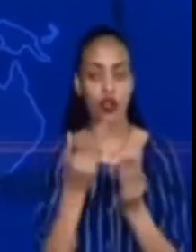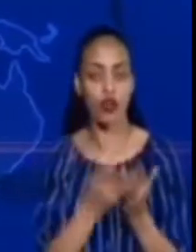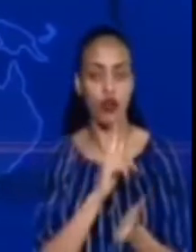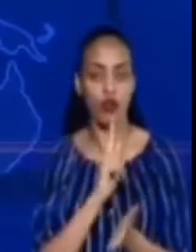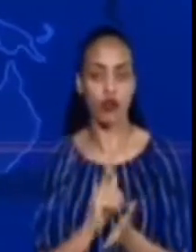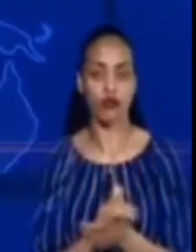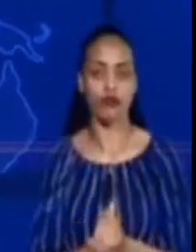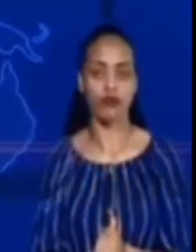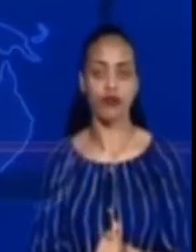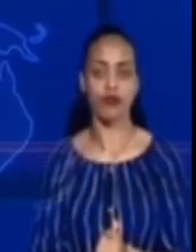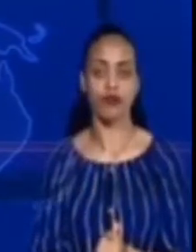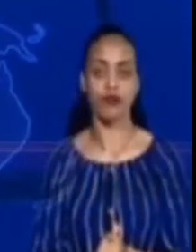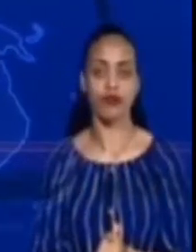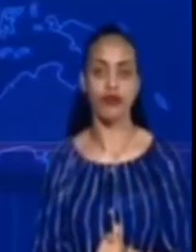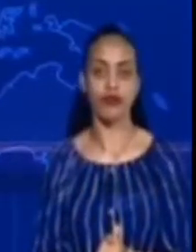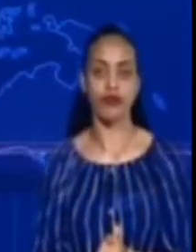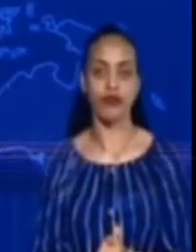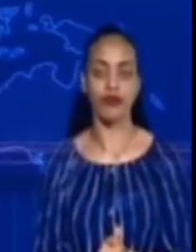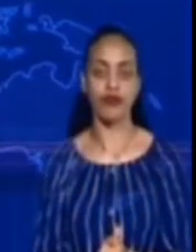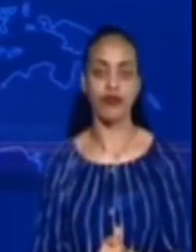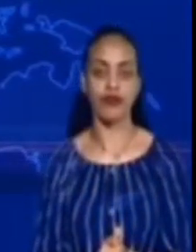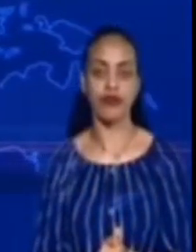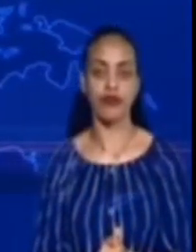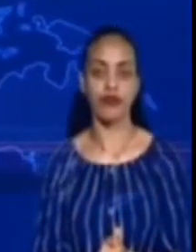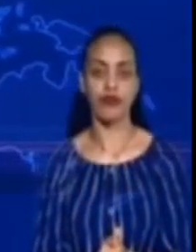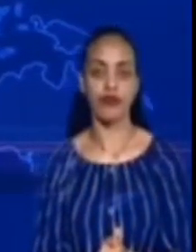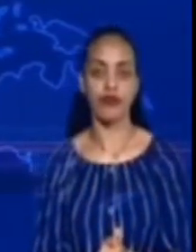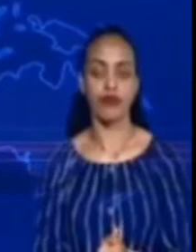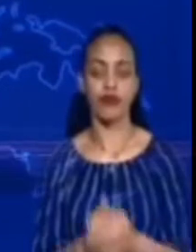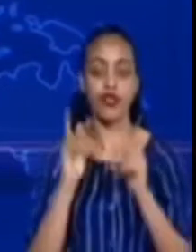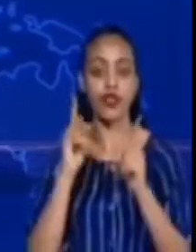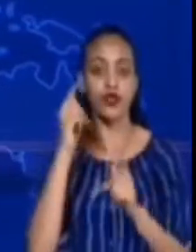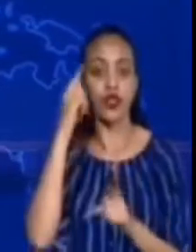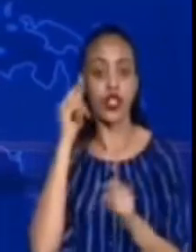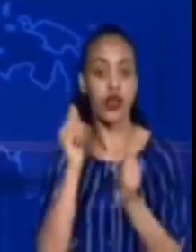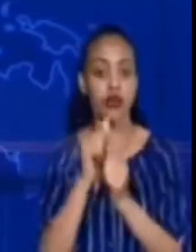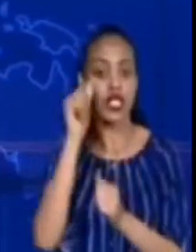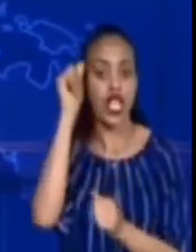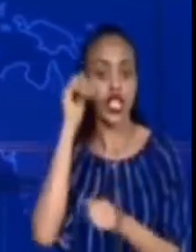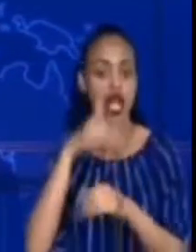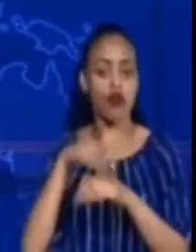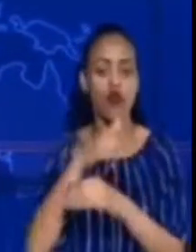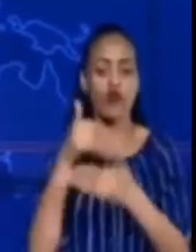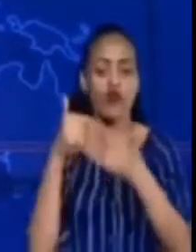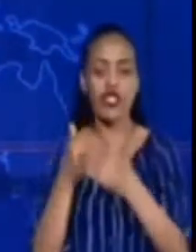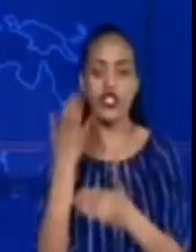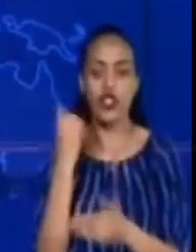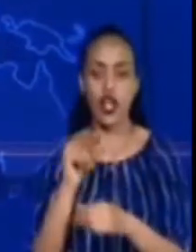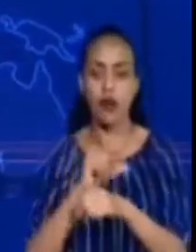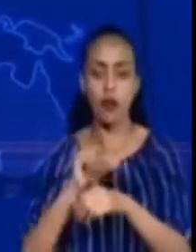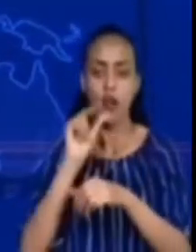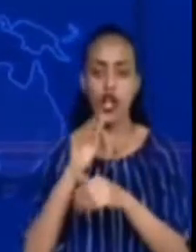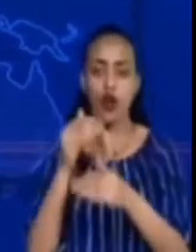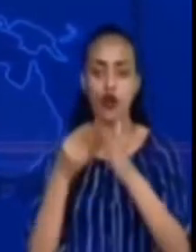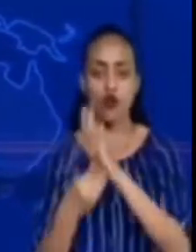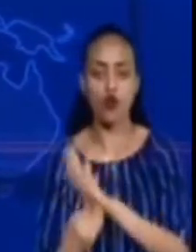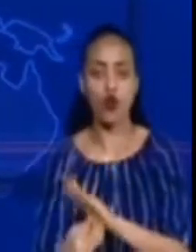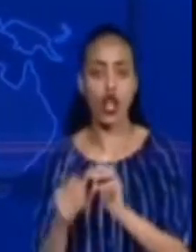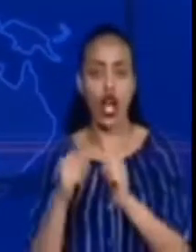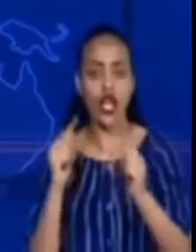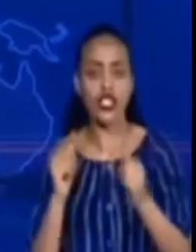ወራነ ጣሊያንስ በከሎ ለረት ሃለ እንደብኒ መንጫሰ ወይ ተማሩት ዲቢአንስ ሁመን ማሩ